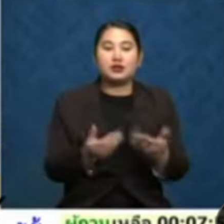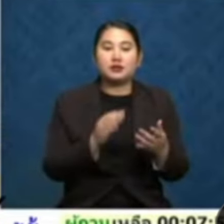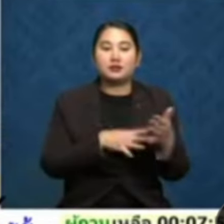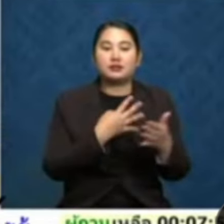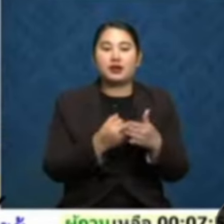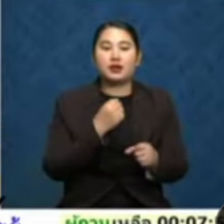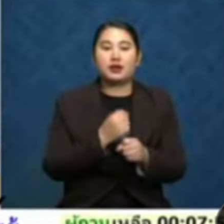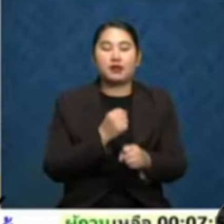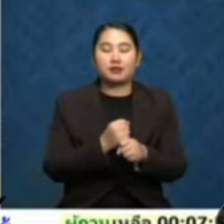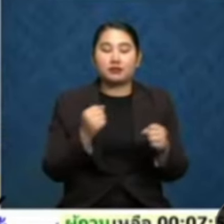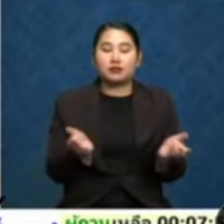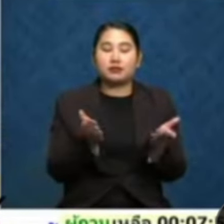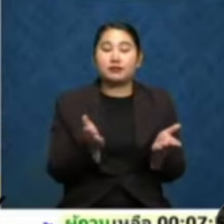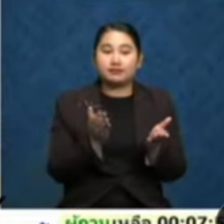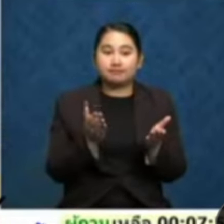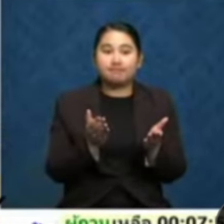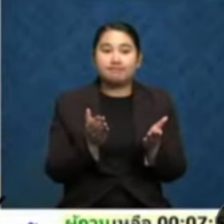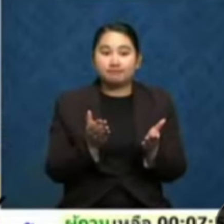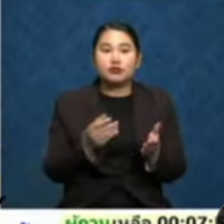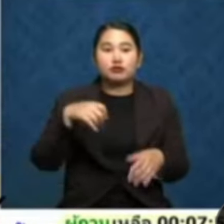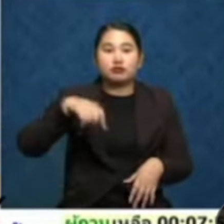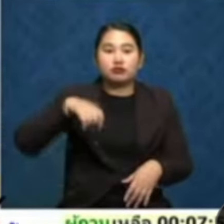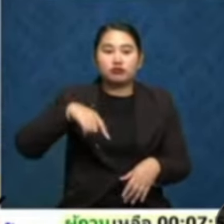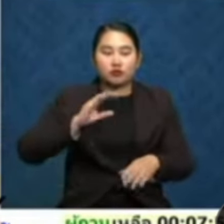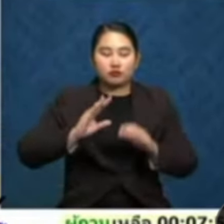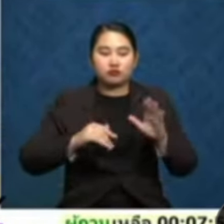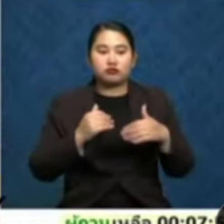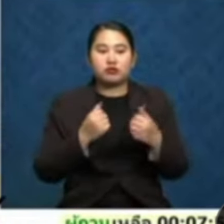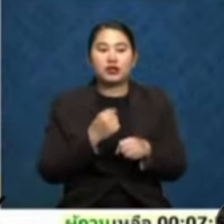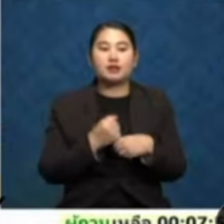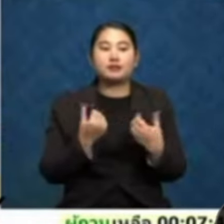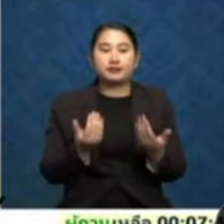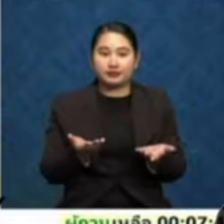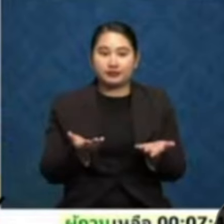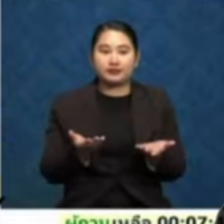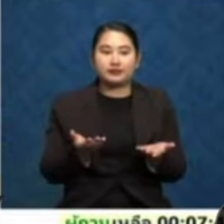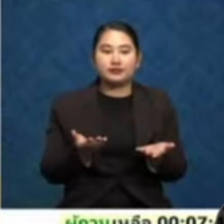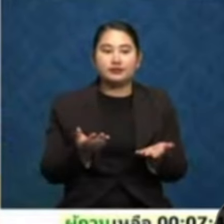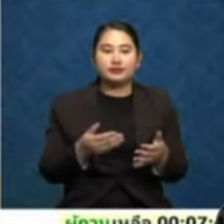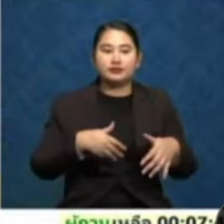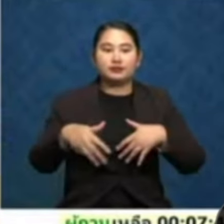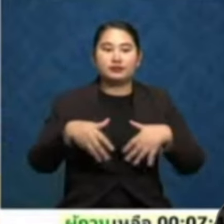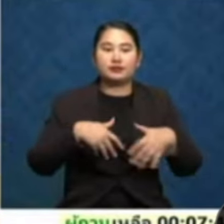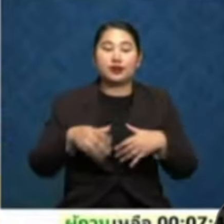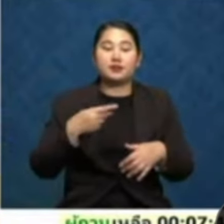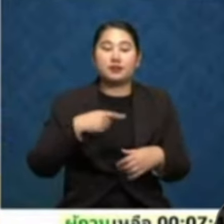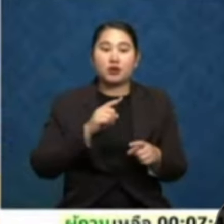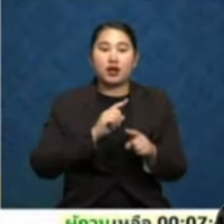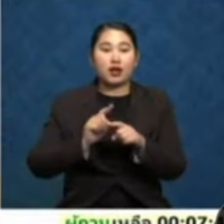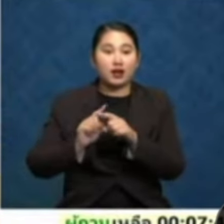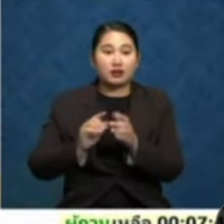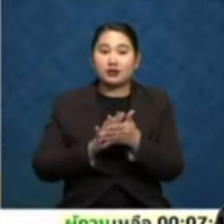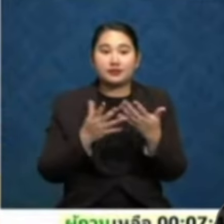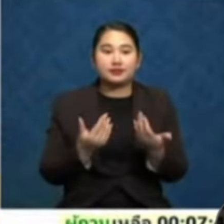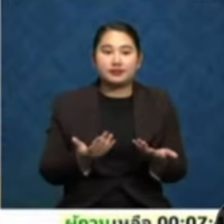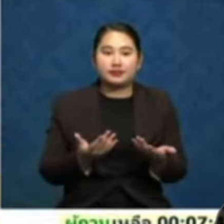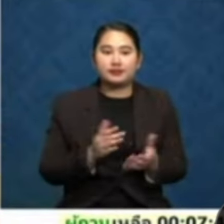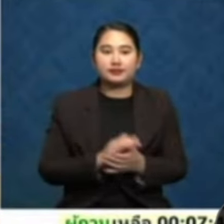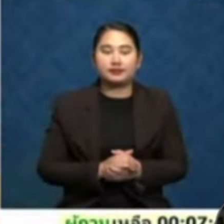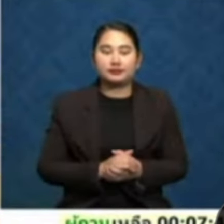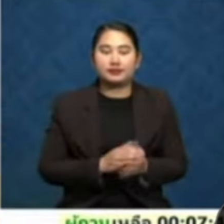ในการอุดหนุนองค์กรปกครองส่วนท้องถิ่นให้เข้าไปซ่อมแซมฟื้นฟูทรัพย์สินต่างๆเหล่านี้ที่ประชาชนใช้สอยอยู่ทุกวันแล้วหรือไม่อย่าง